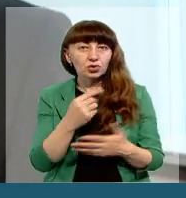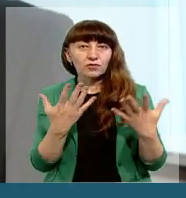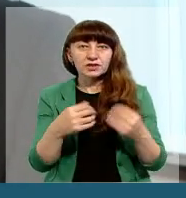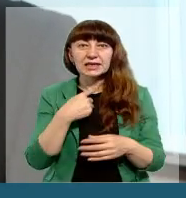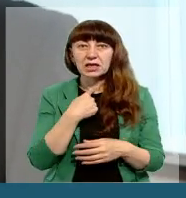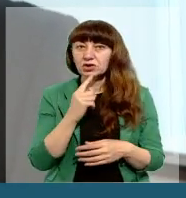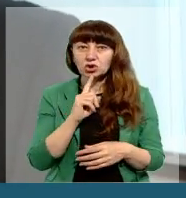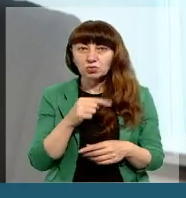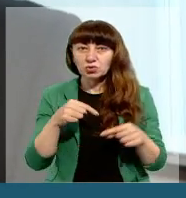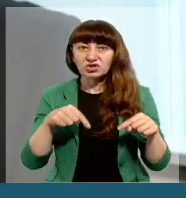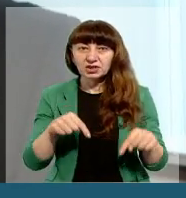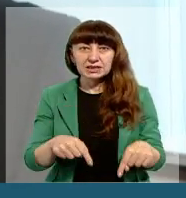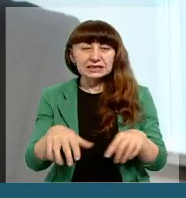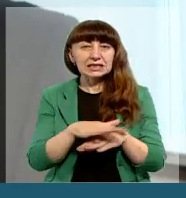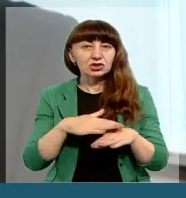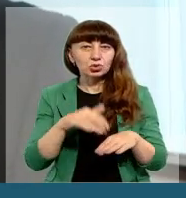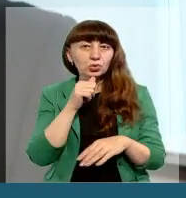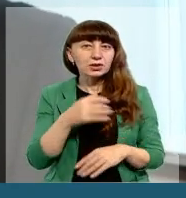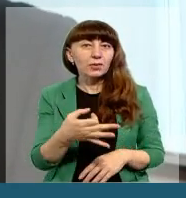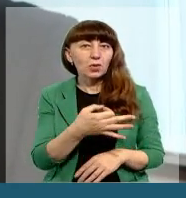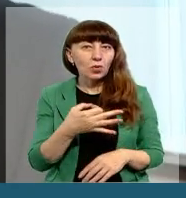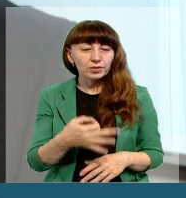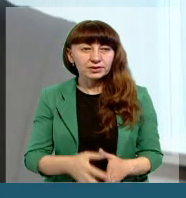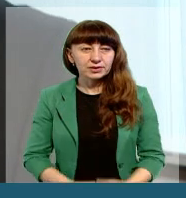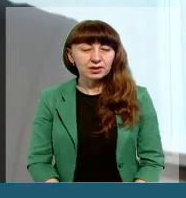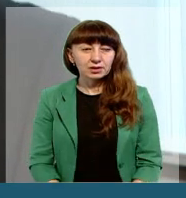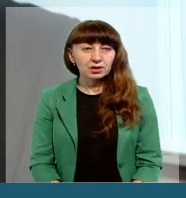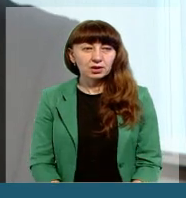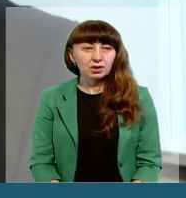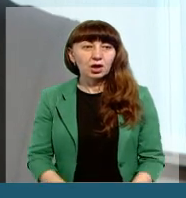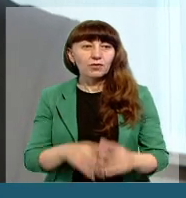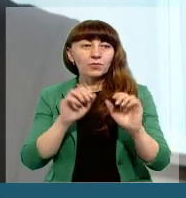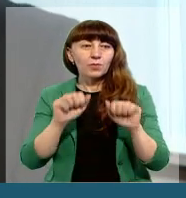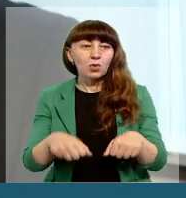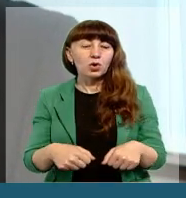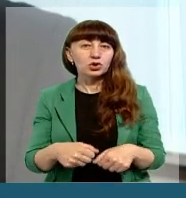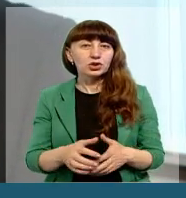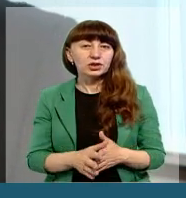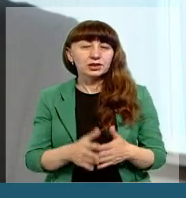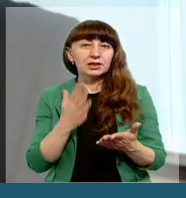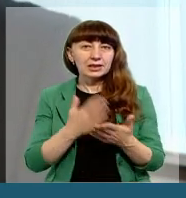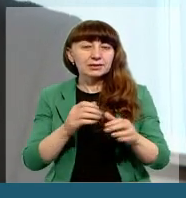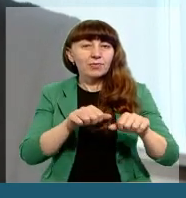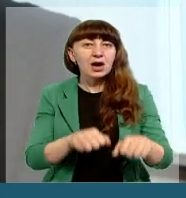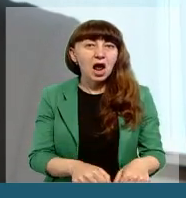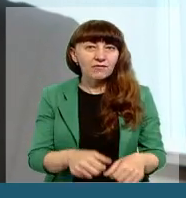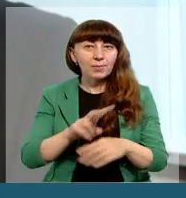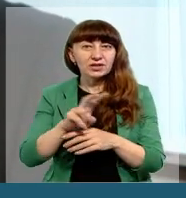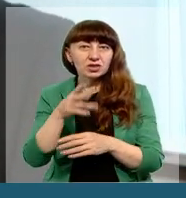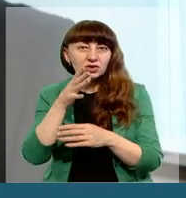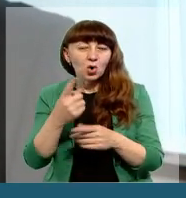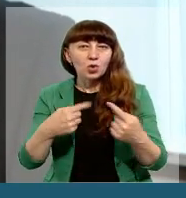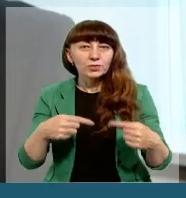голосования вы не будете находиться на данном участке, вы имеете право прийти на свой